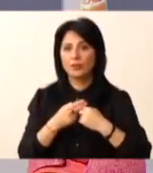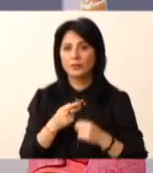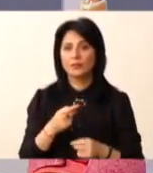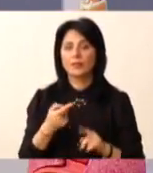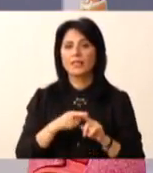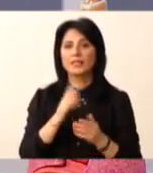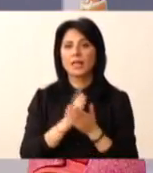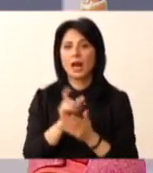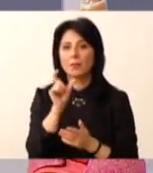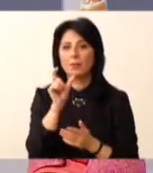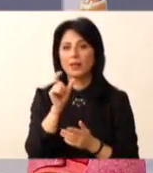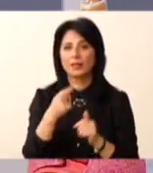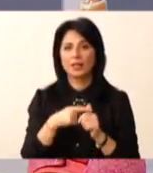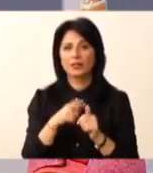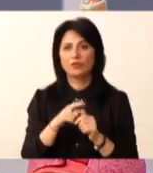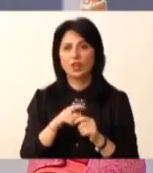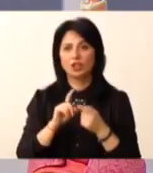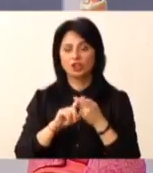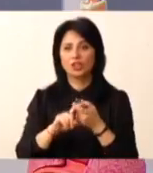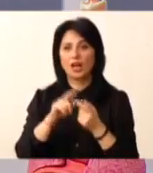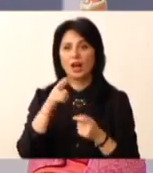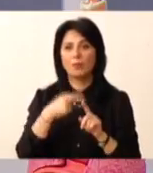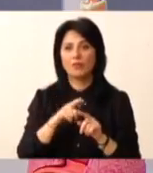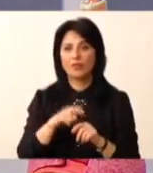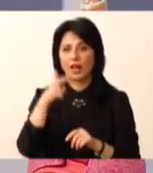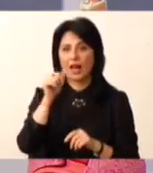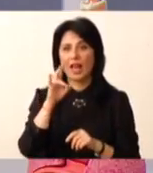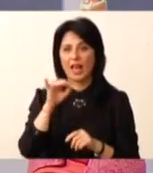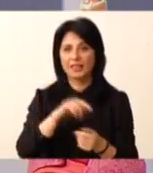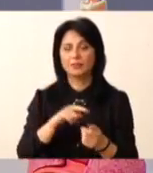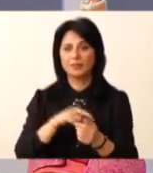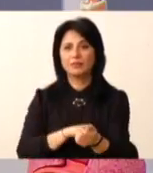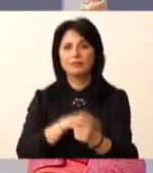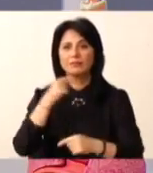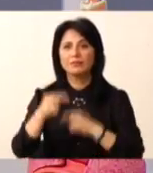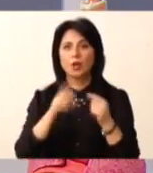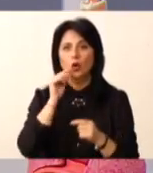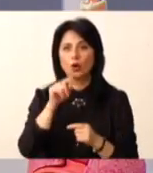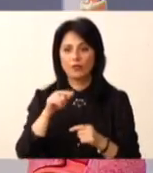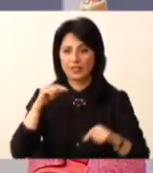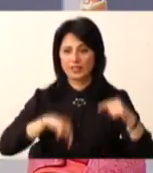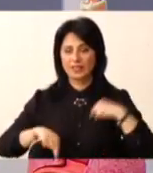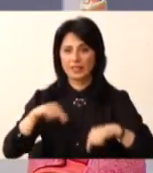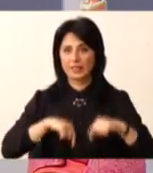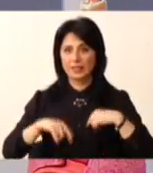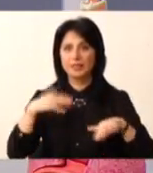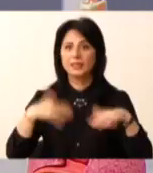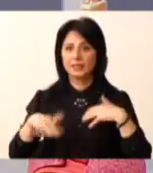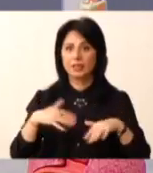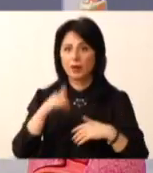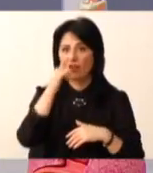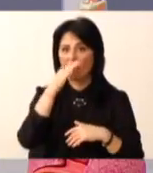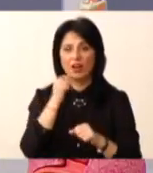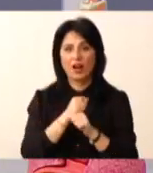პატარა დეფექტი, ასე ვთქვათ, გენეტიკურ დონეზე, გენის რომელიღაც მონაკვეთზე, როდესაც იმუნური სისტემა